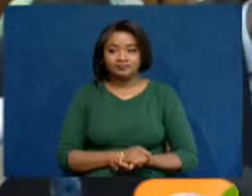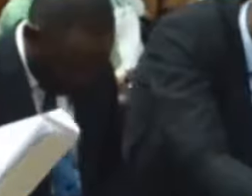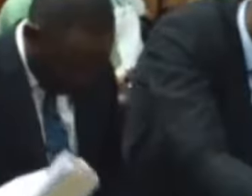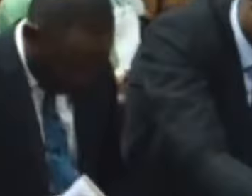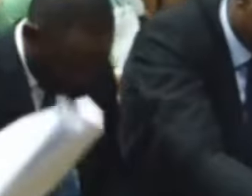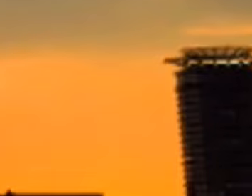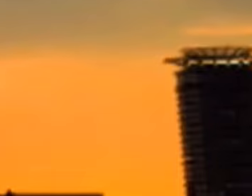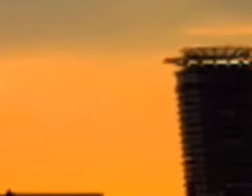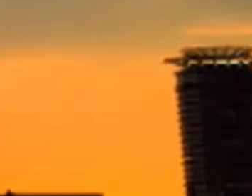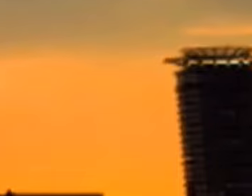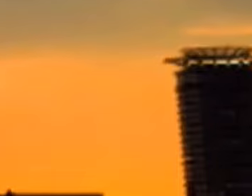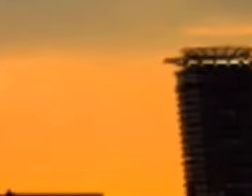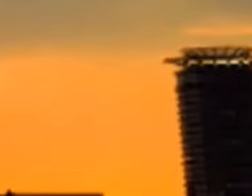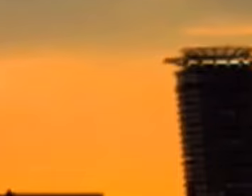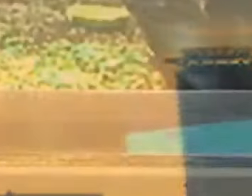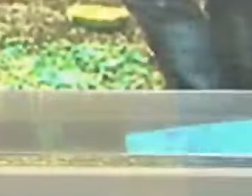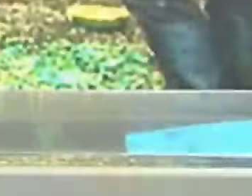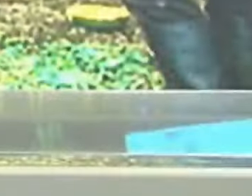Mombasa.